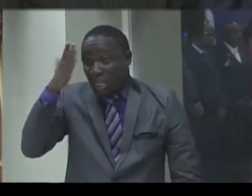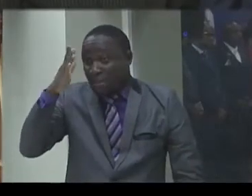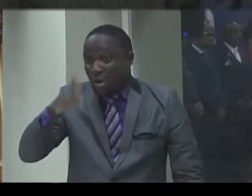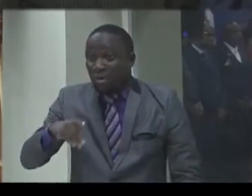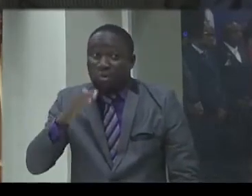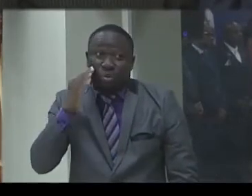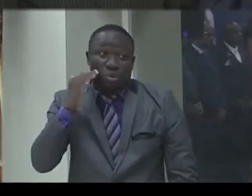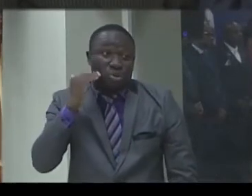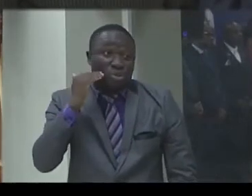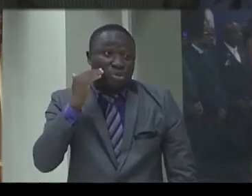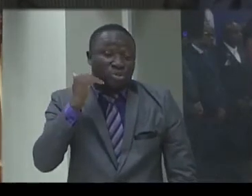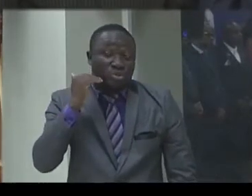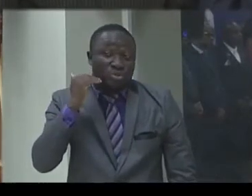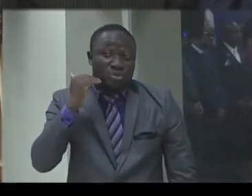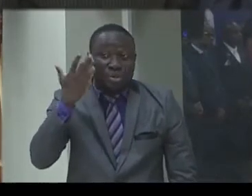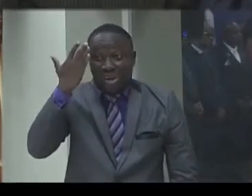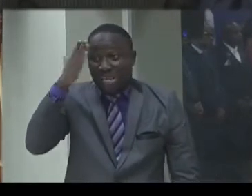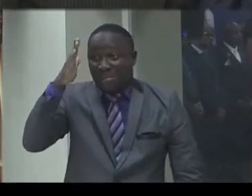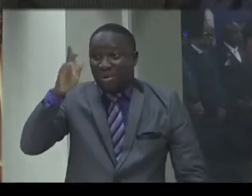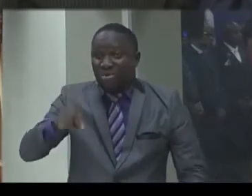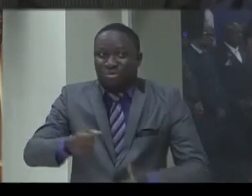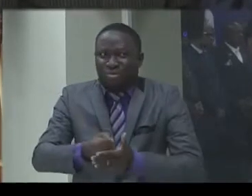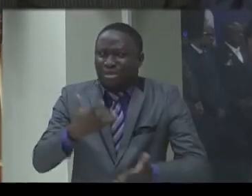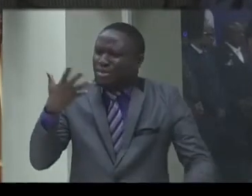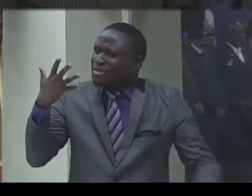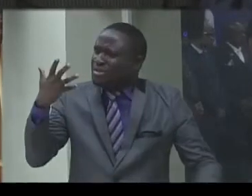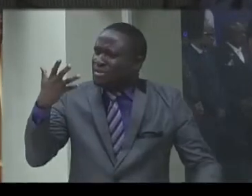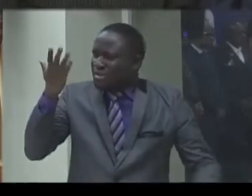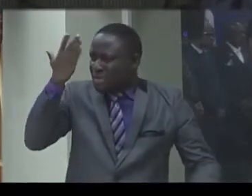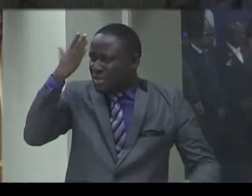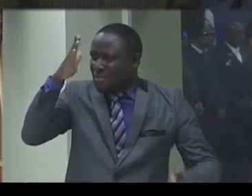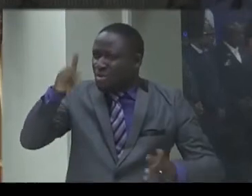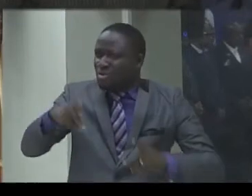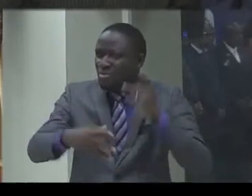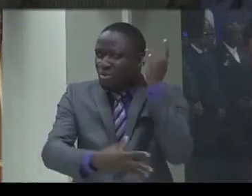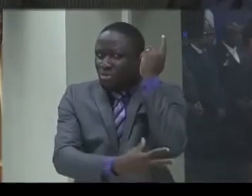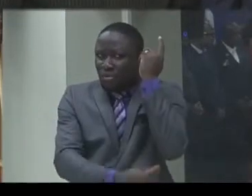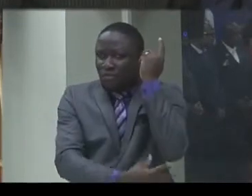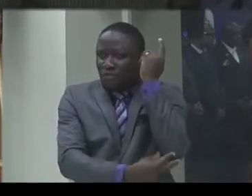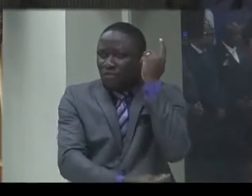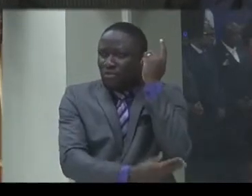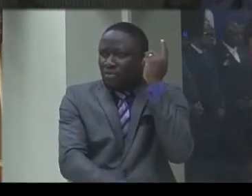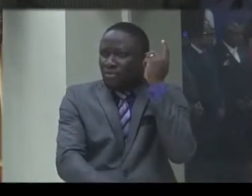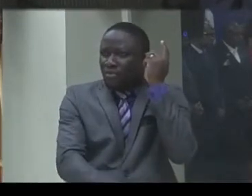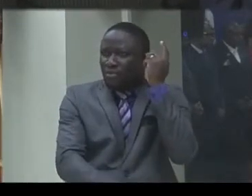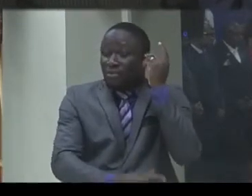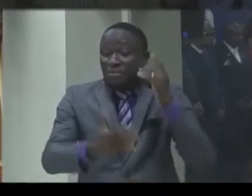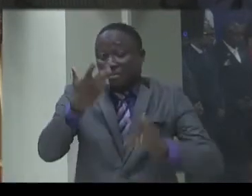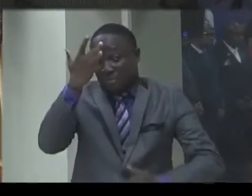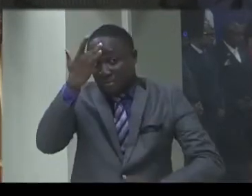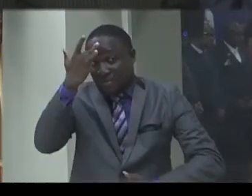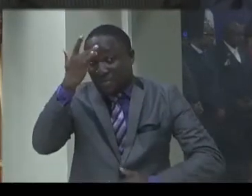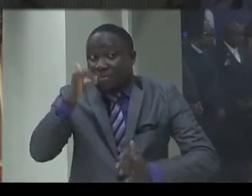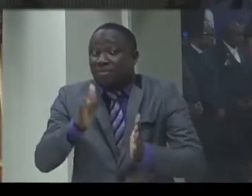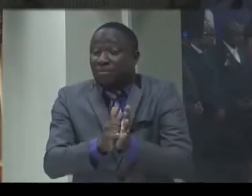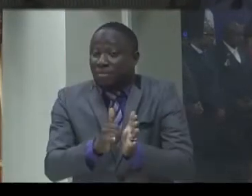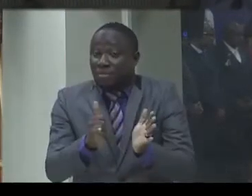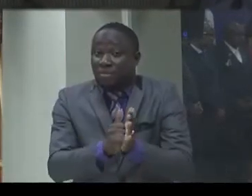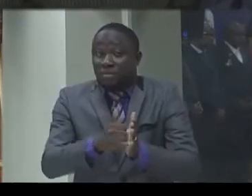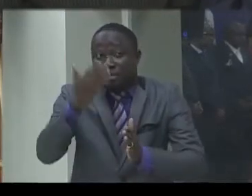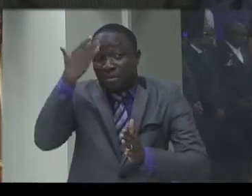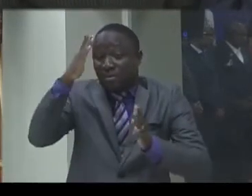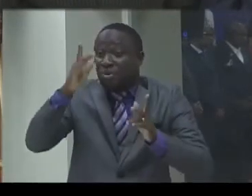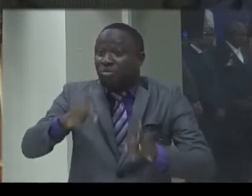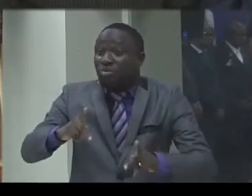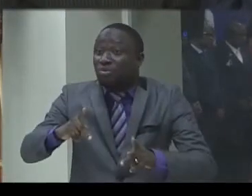pa kon moun ruj li pa kon moun rich li pa kon moun pov maladi sa li